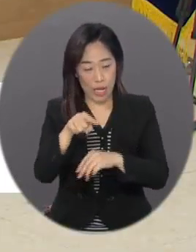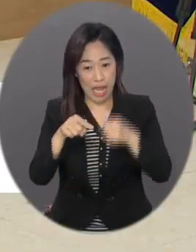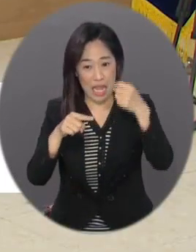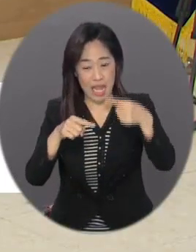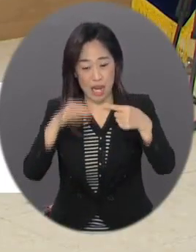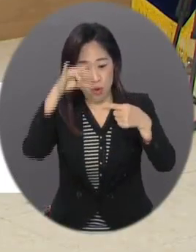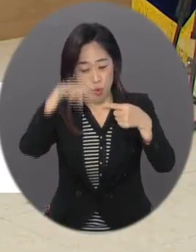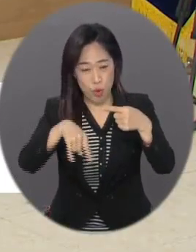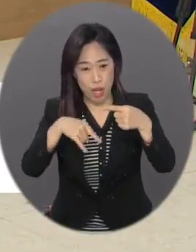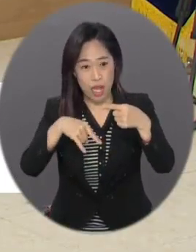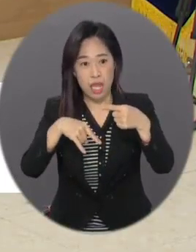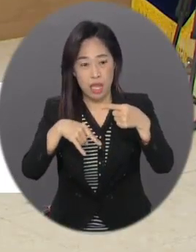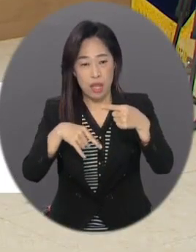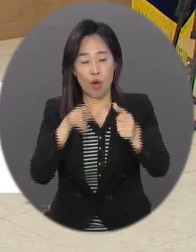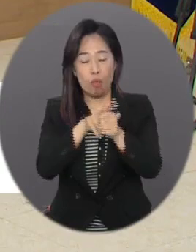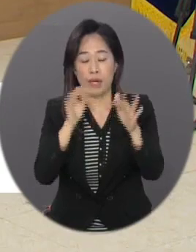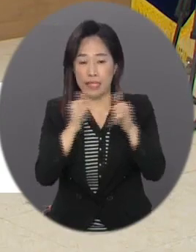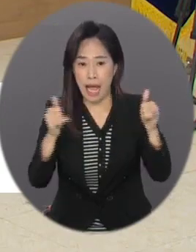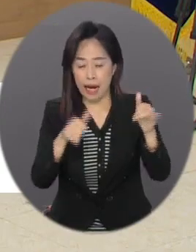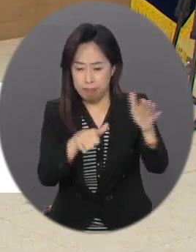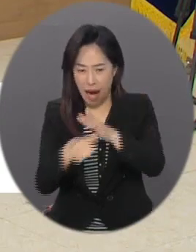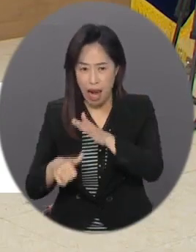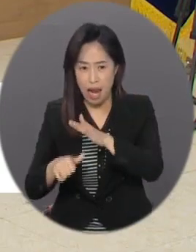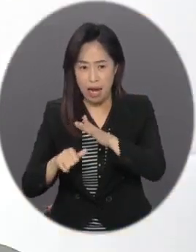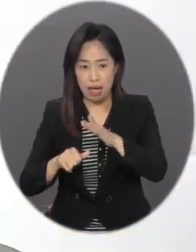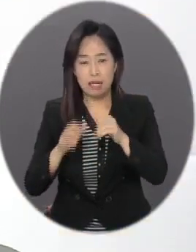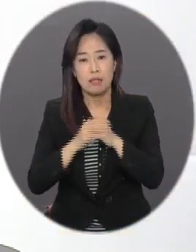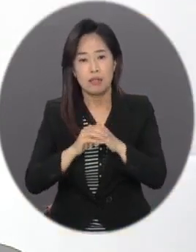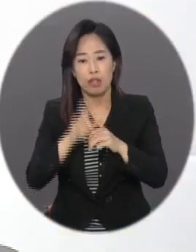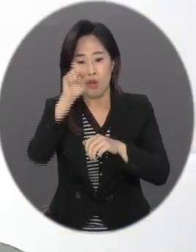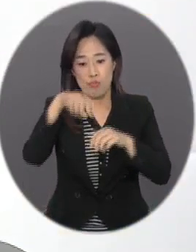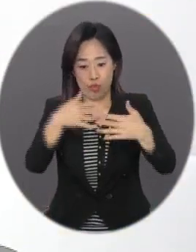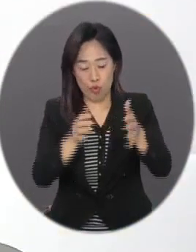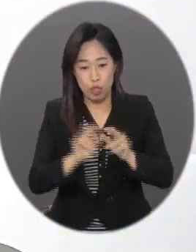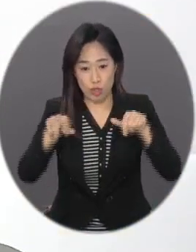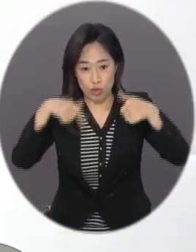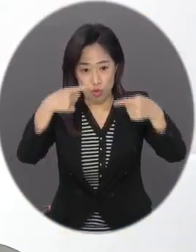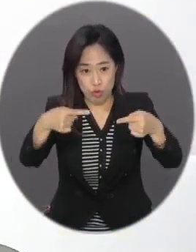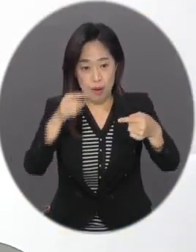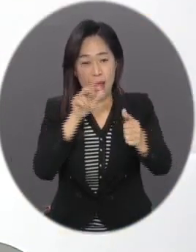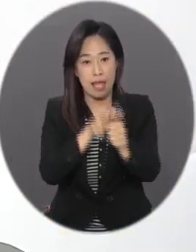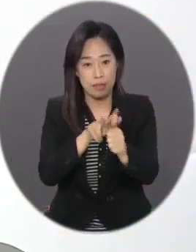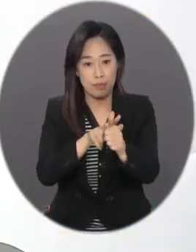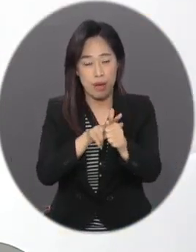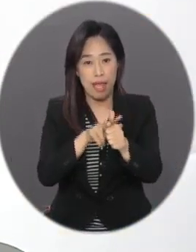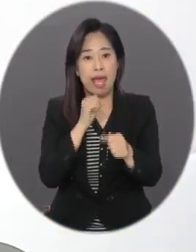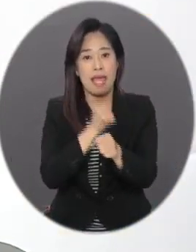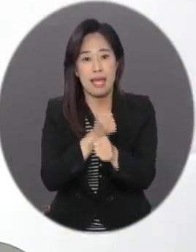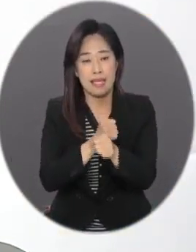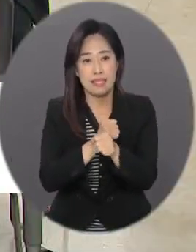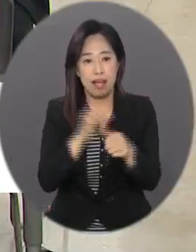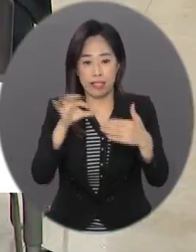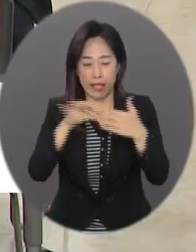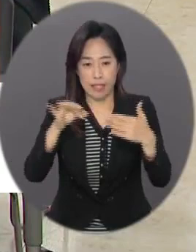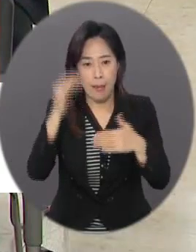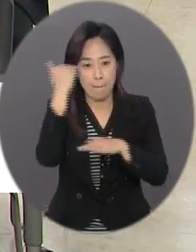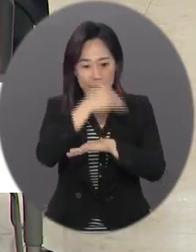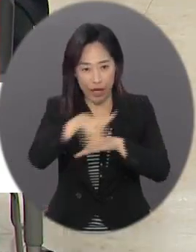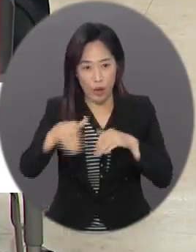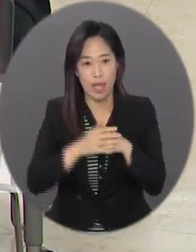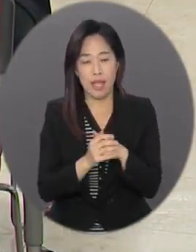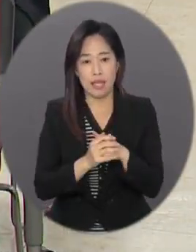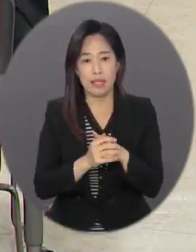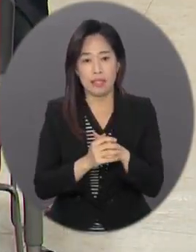죽이기에 나선 것이라며 무소속 국민 후보로 국민들의 선택을 받을 예정이라고 뵙겠습니다 공천 심사에서